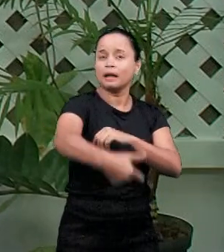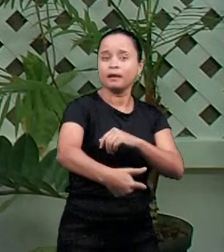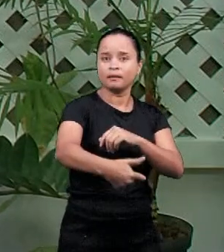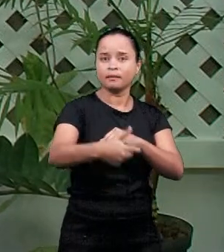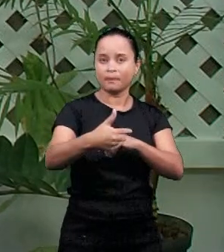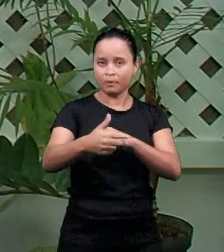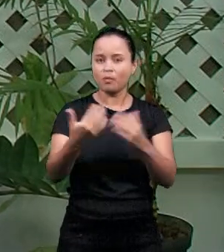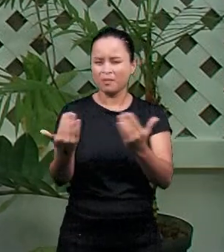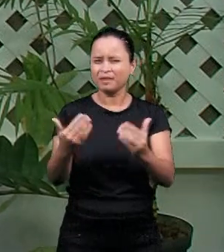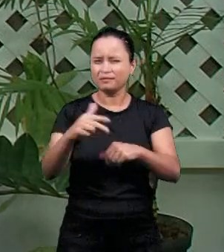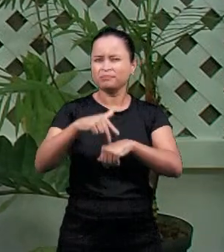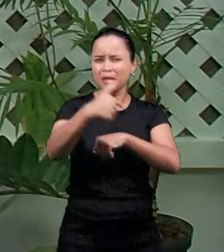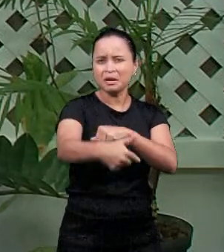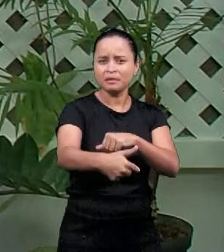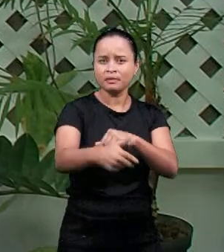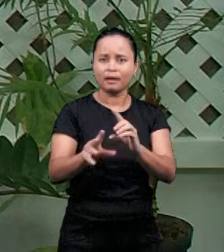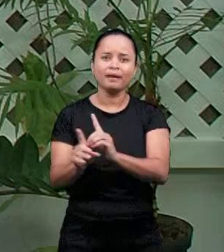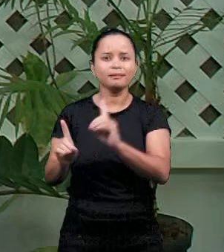grec.